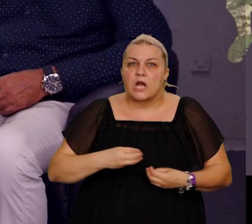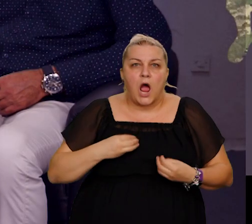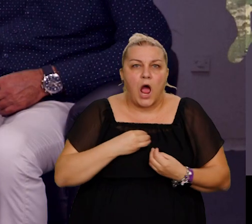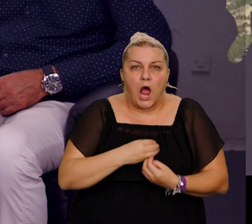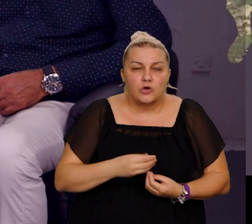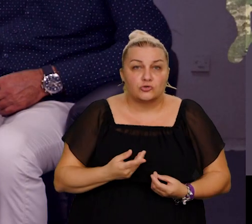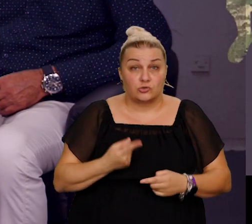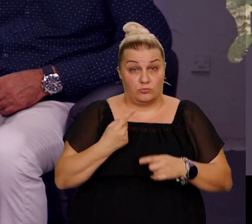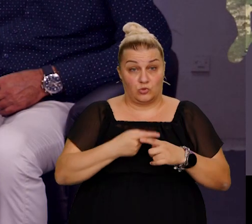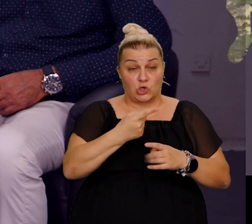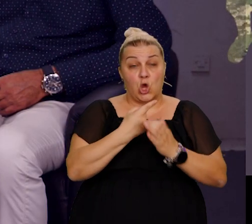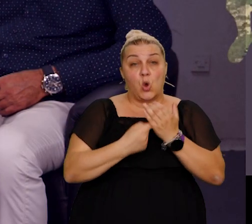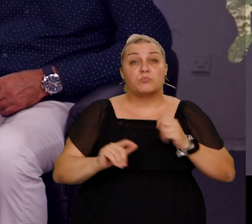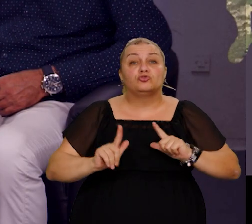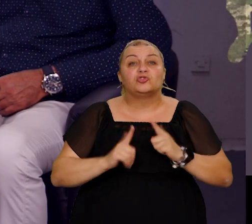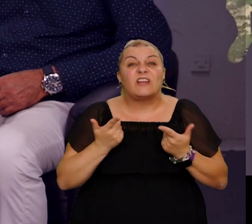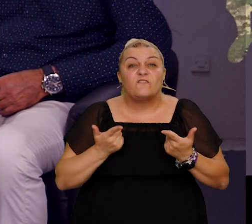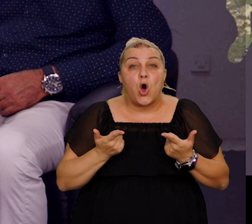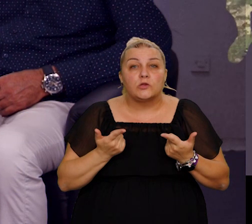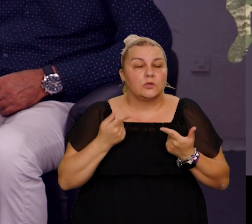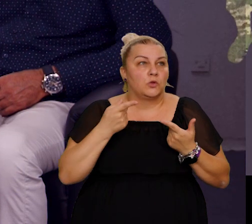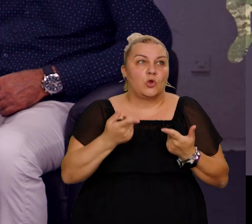Gubitak života je nešto najviše što se može dogoditi.